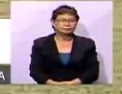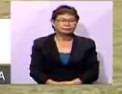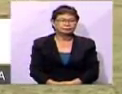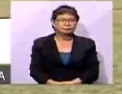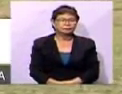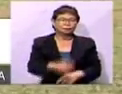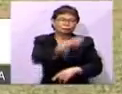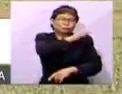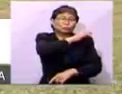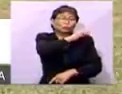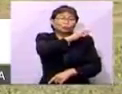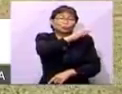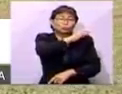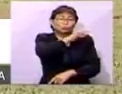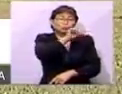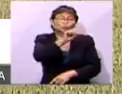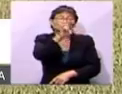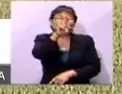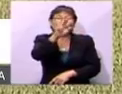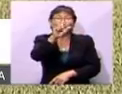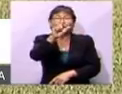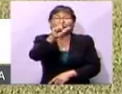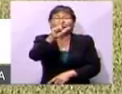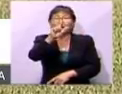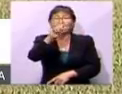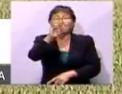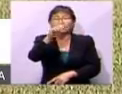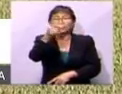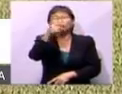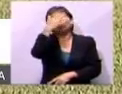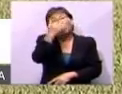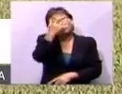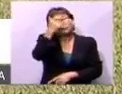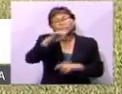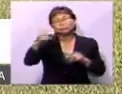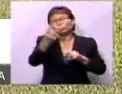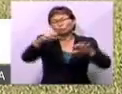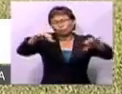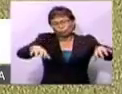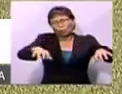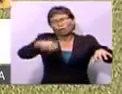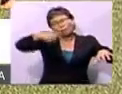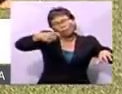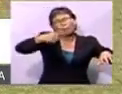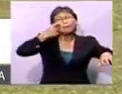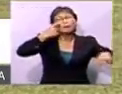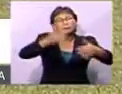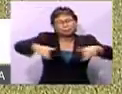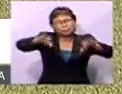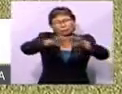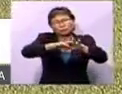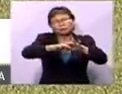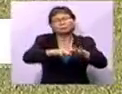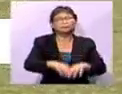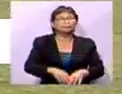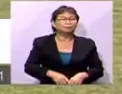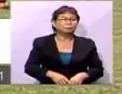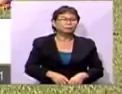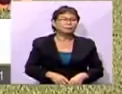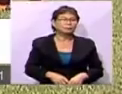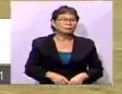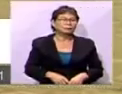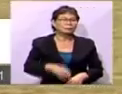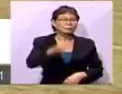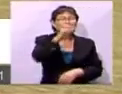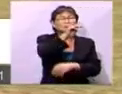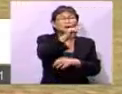Ketua Jurulatih Sulaiman Hussein berkata ini kerana kedua-dua pasukan memerlukan mata penting bagi mengubah kedudukan Liga. Katanya